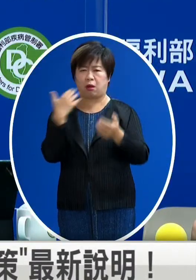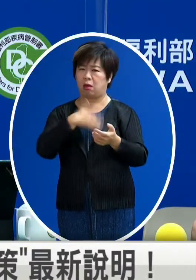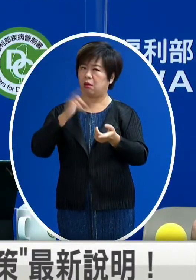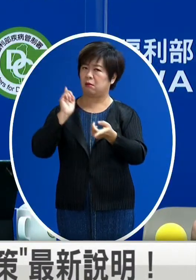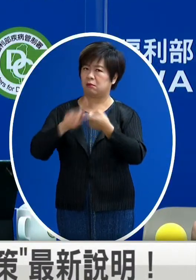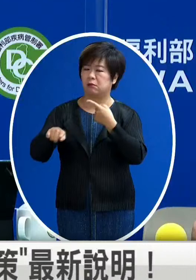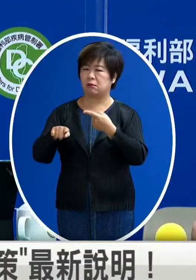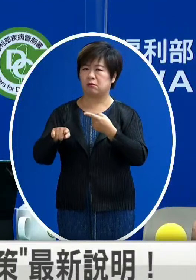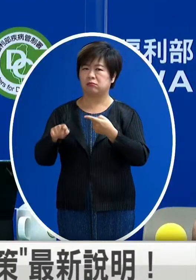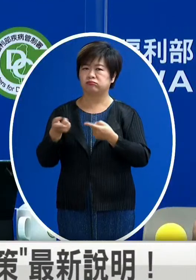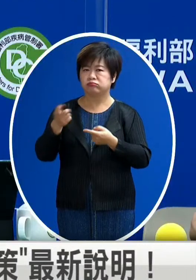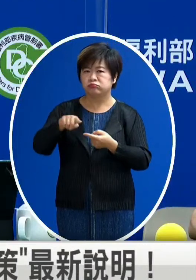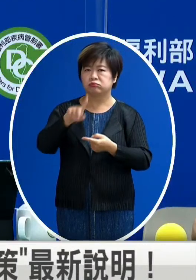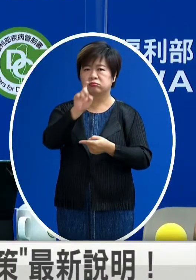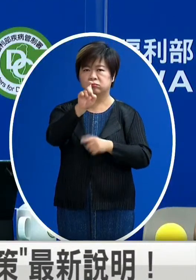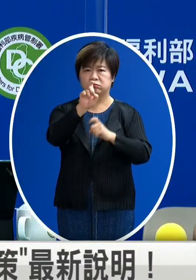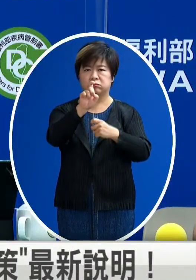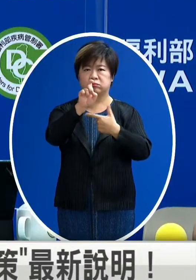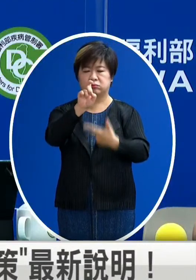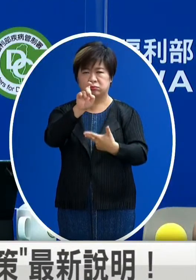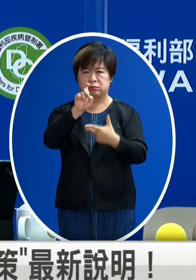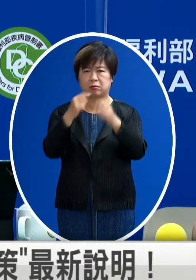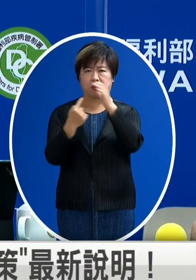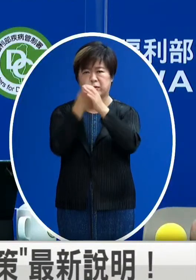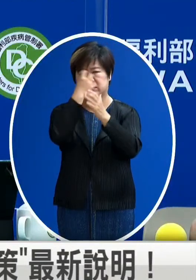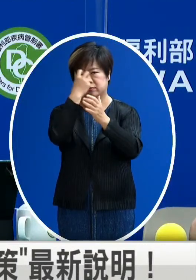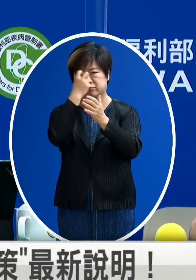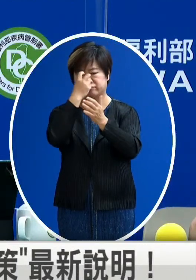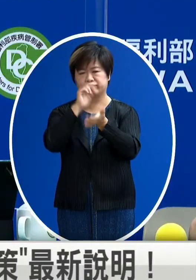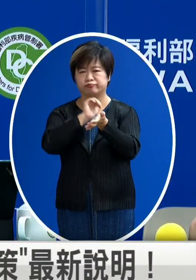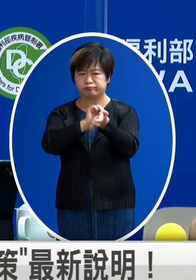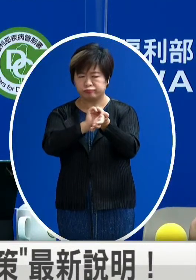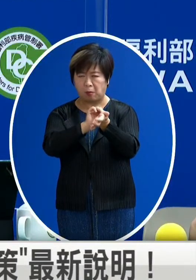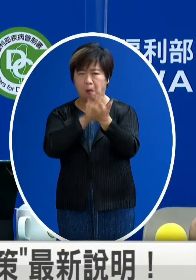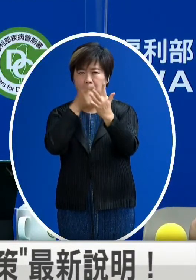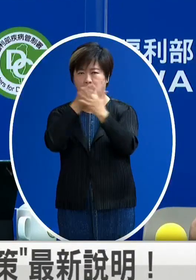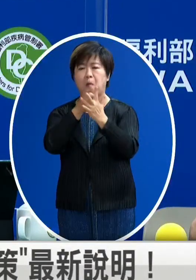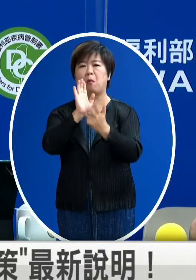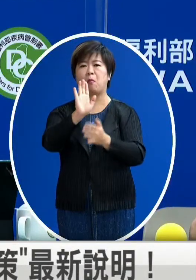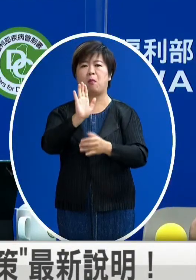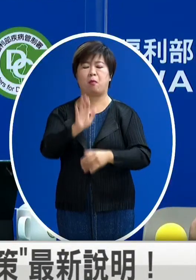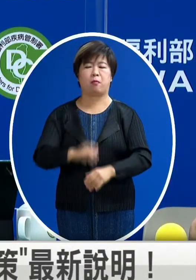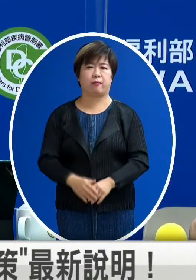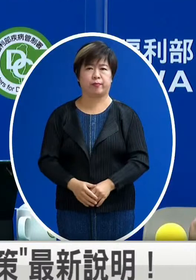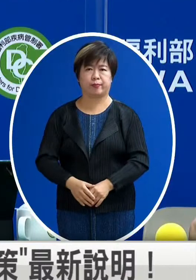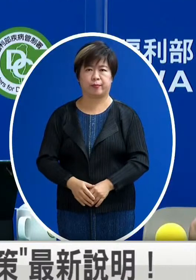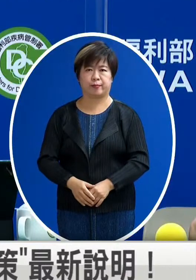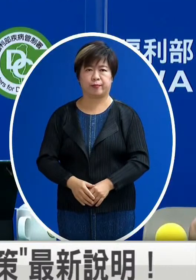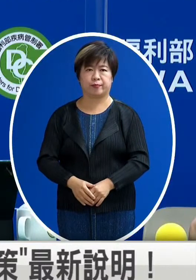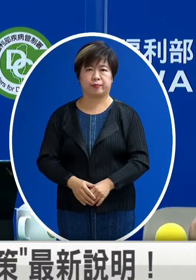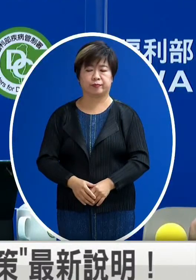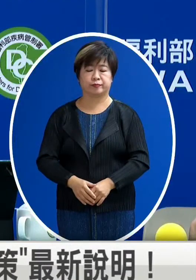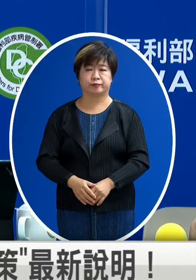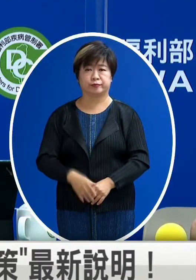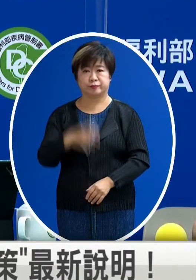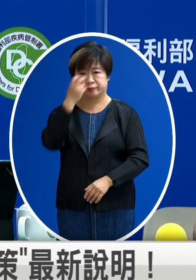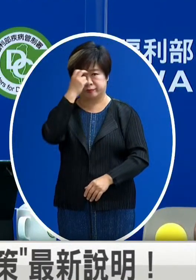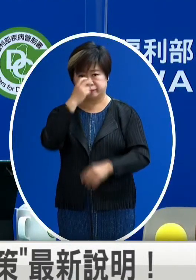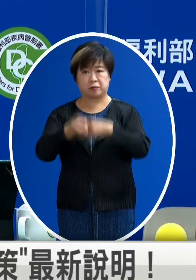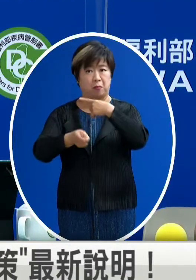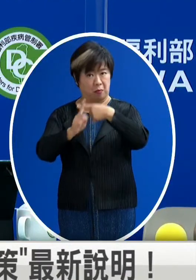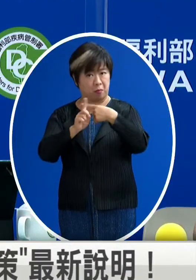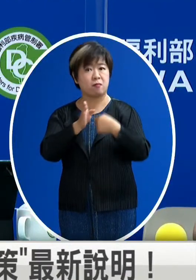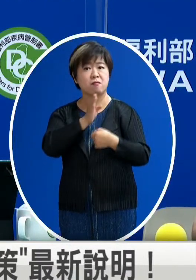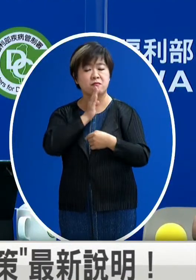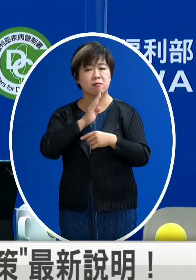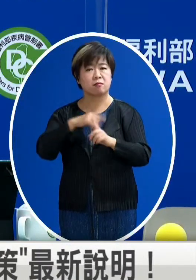状，那10月17就医裁检那时候的这个裁检结果是阳性，